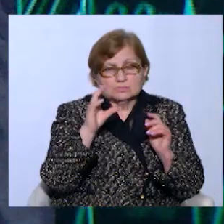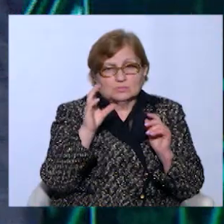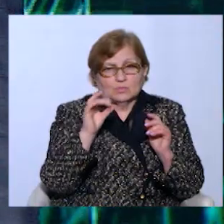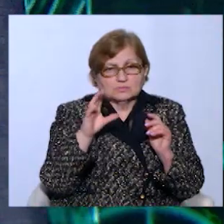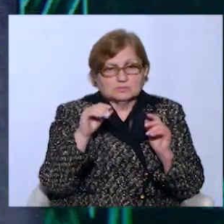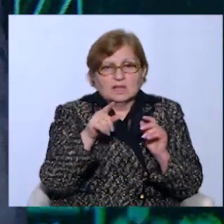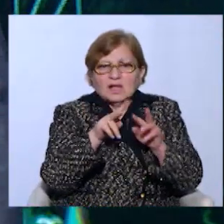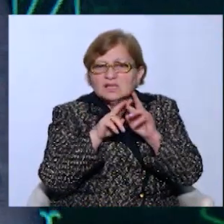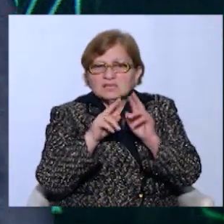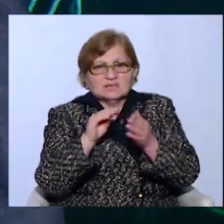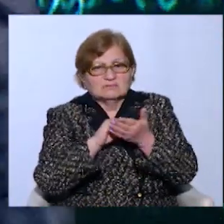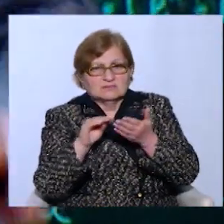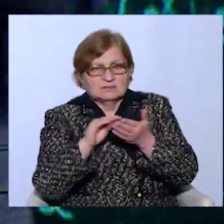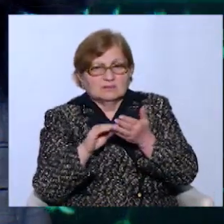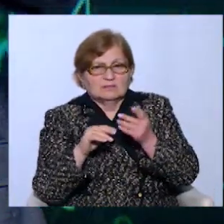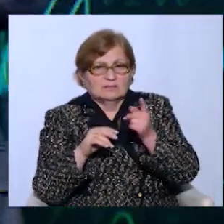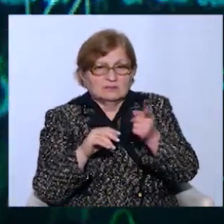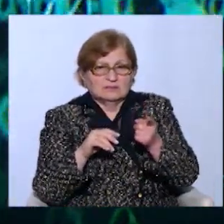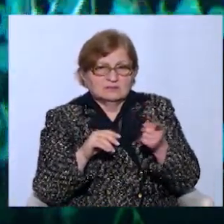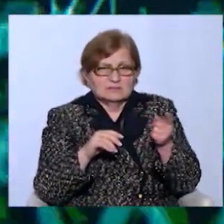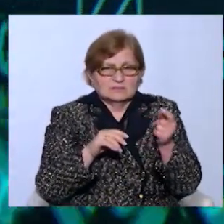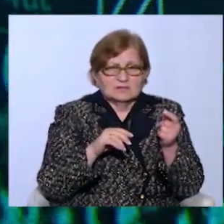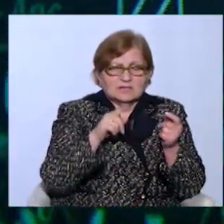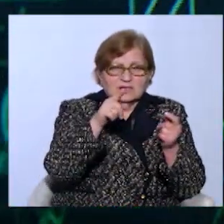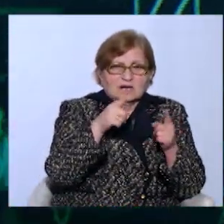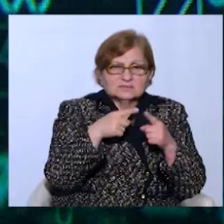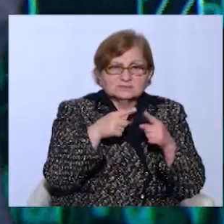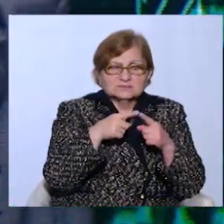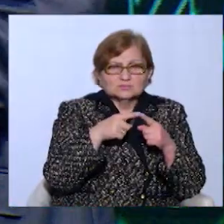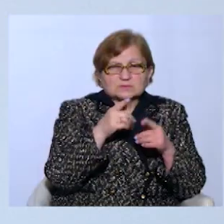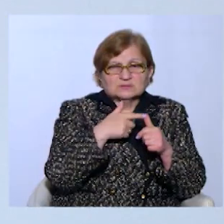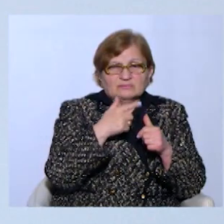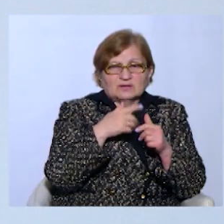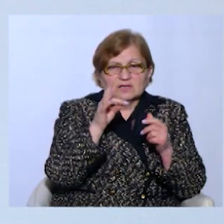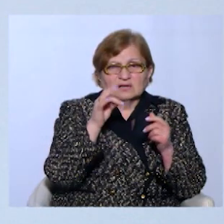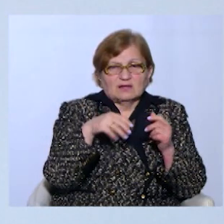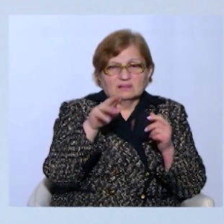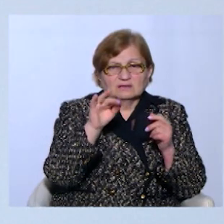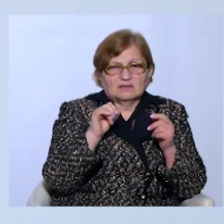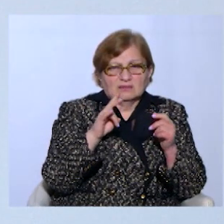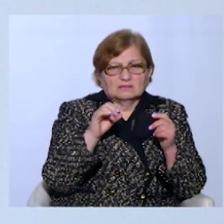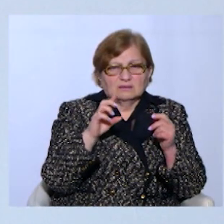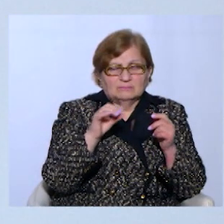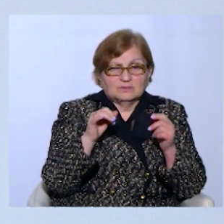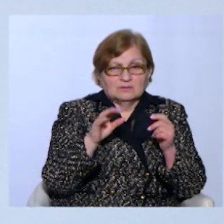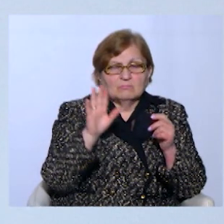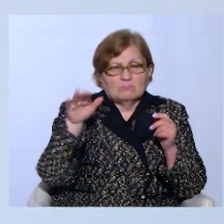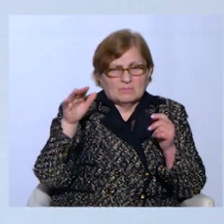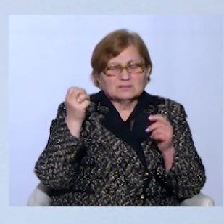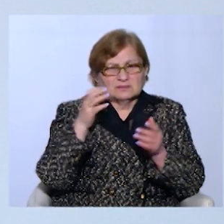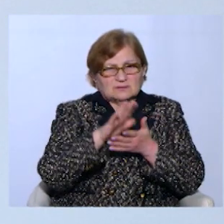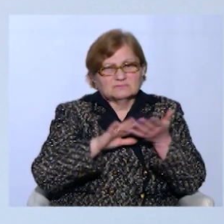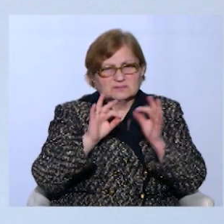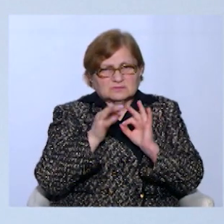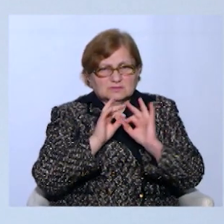წერია იგივე, ოღონდ რადიანების კუთხის ცნება თქვენ უკვე იცით, შემდგომში უფრო დეტალურად ვისაუბრებთ